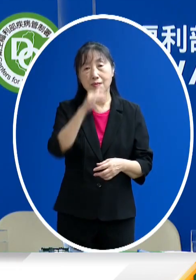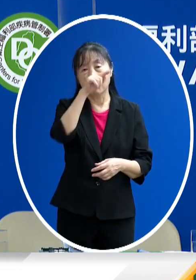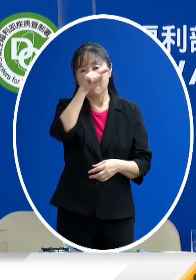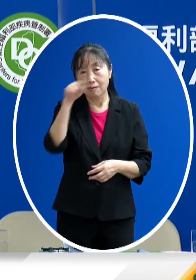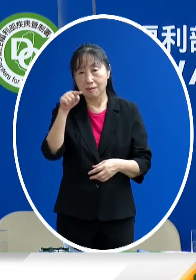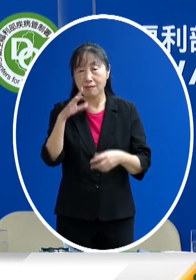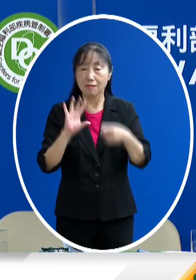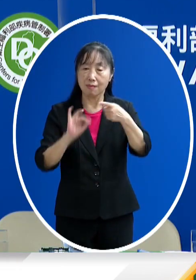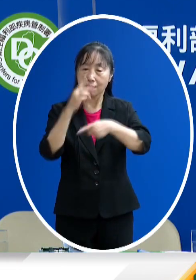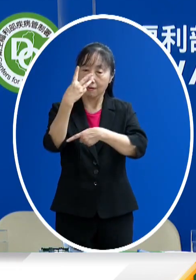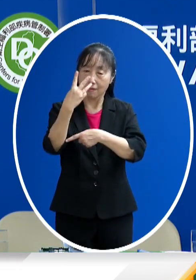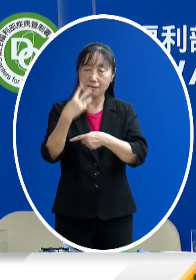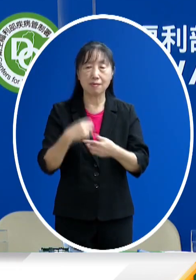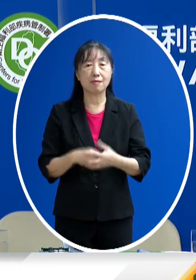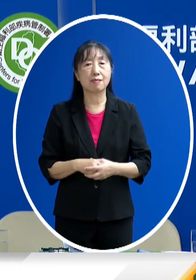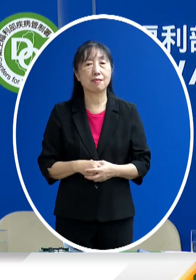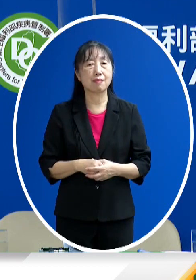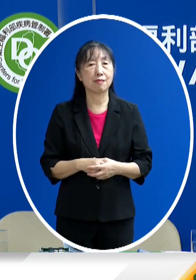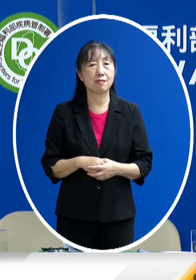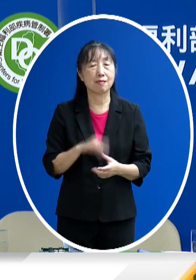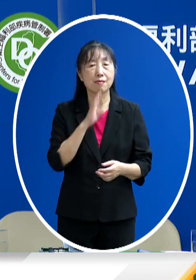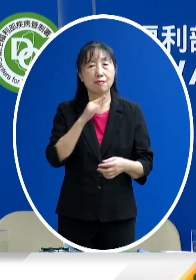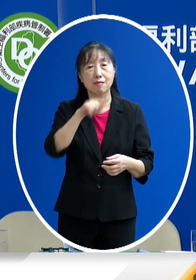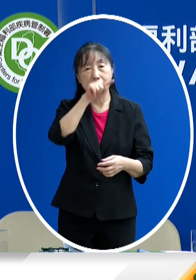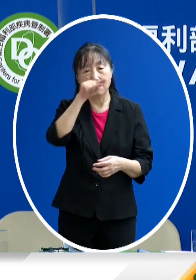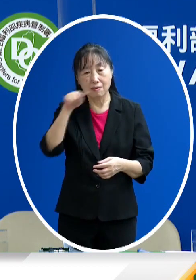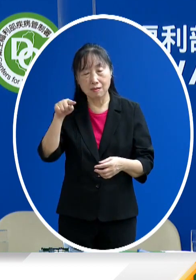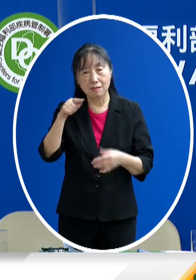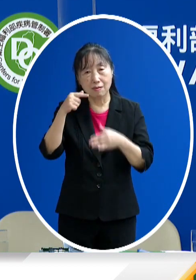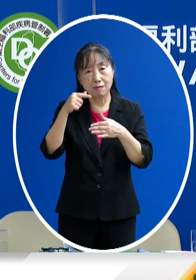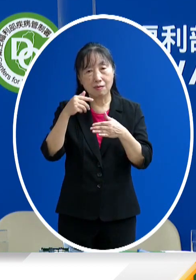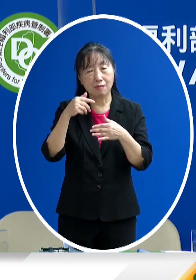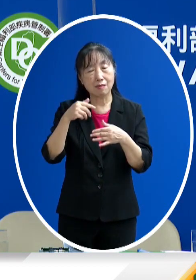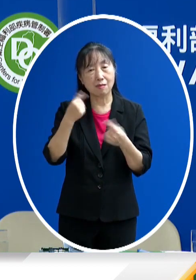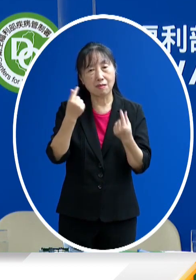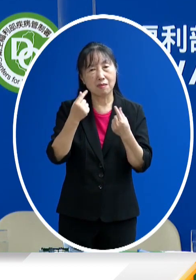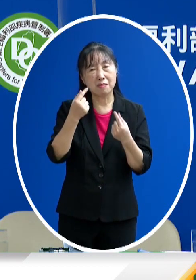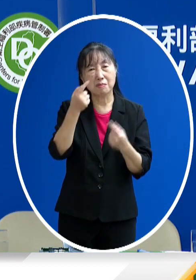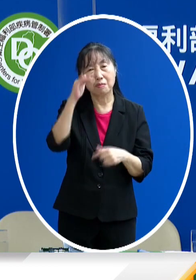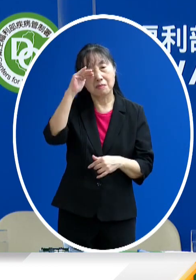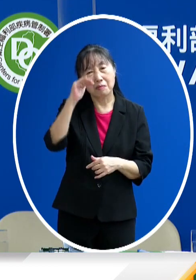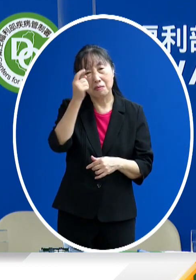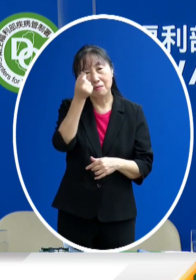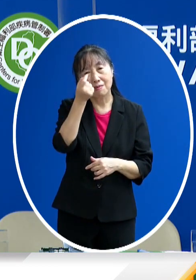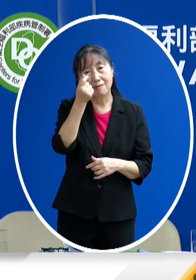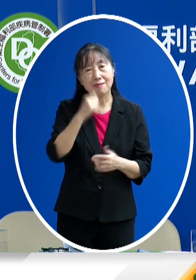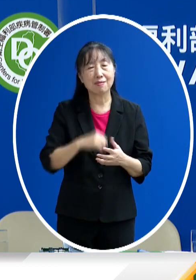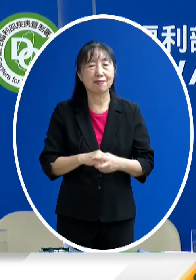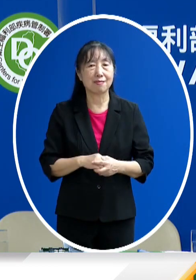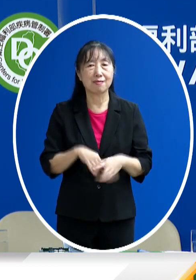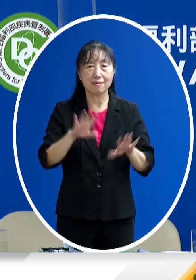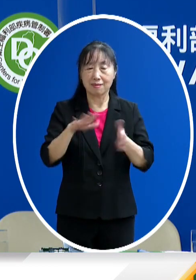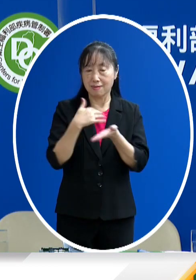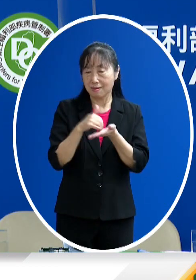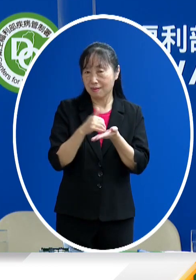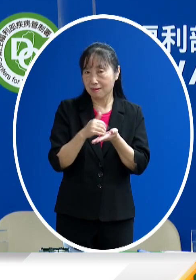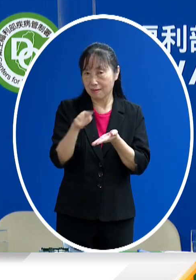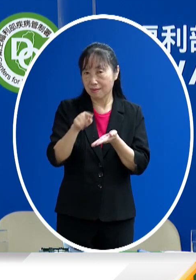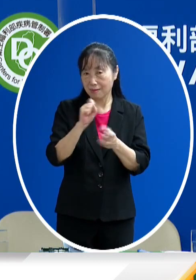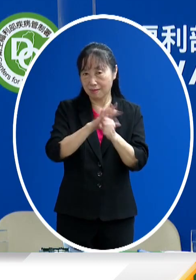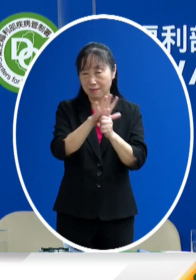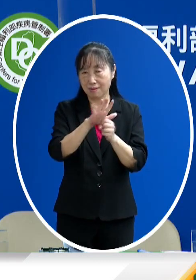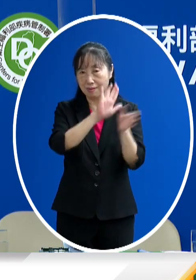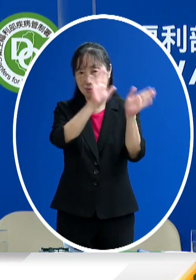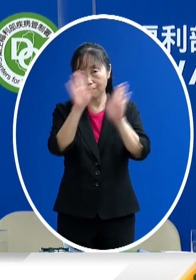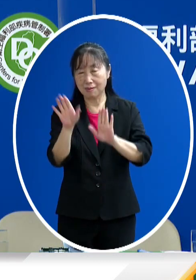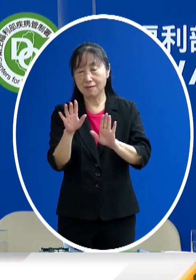概3%，那不过下降幅度是比较少，那所以我们推测现在的疫情是处在